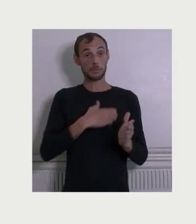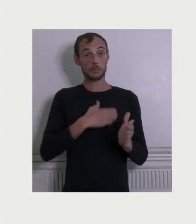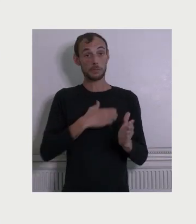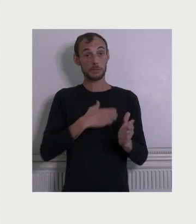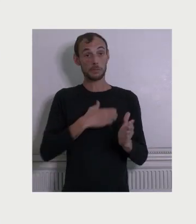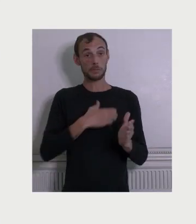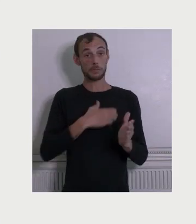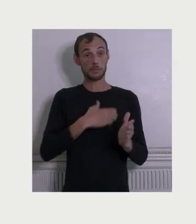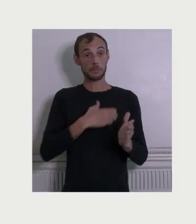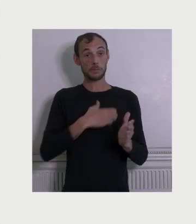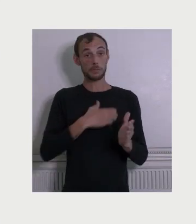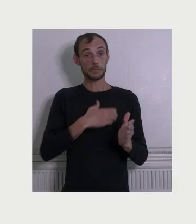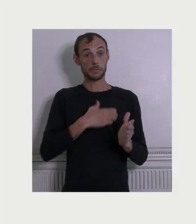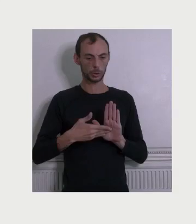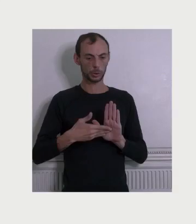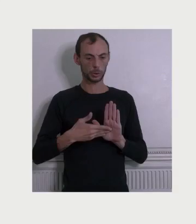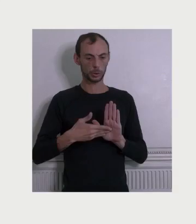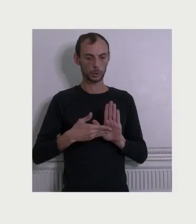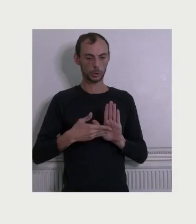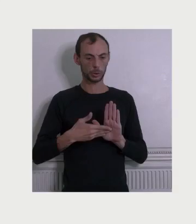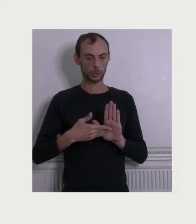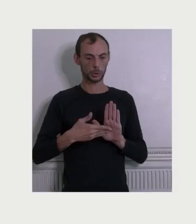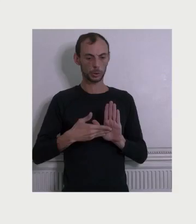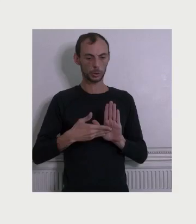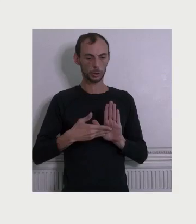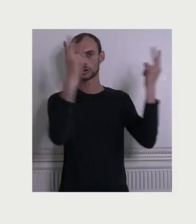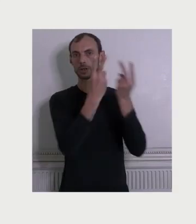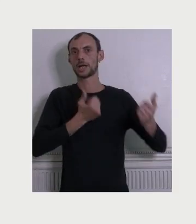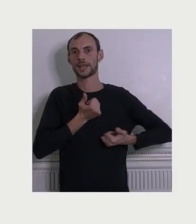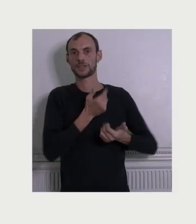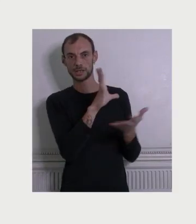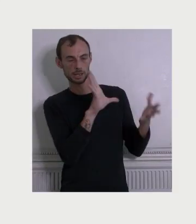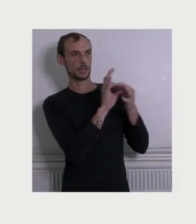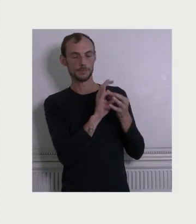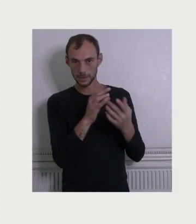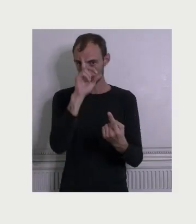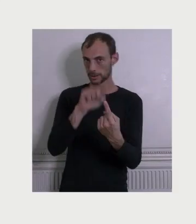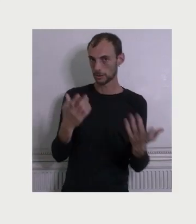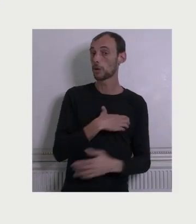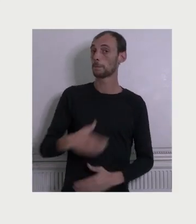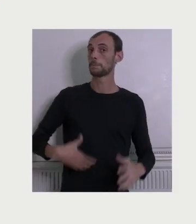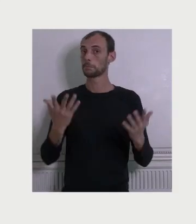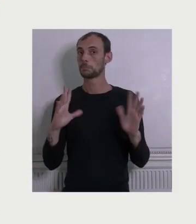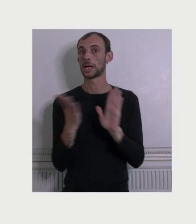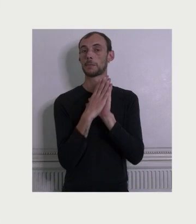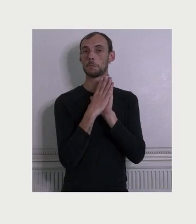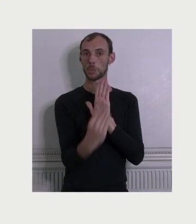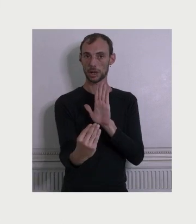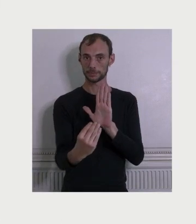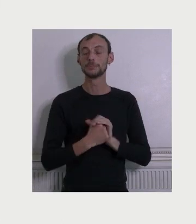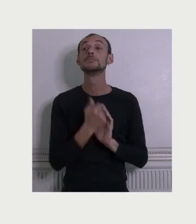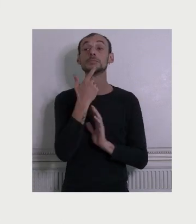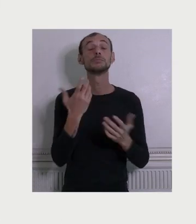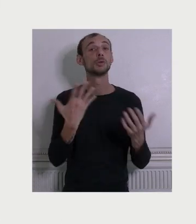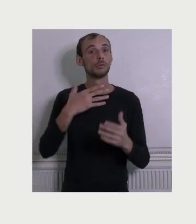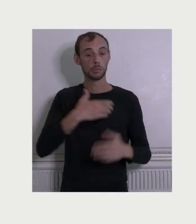LED, c'est fait au fur et à mesure de la rénovation. Le dernier exemple, c'est la salle François Mauriac, par exemple, qui a été équipée de LED cet été.